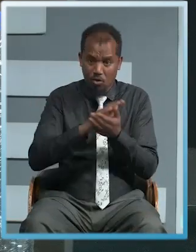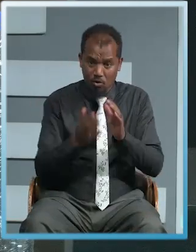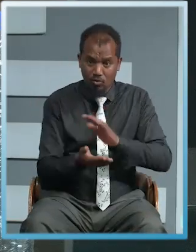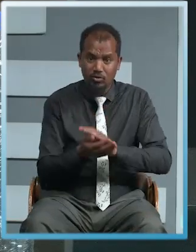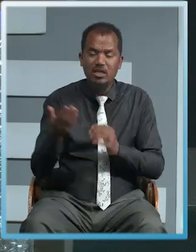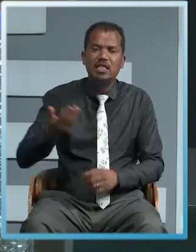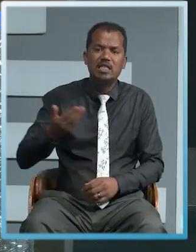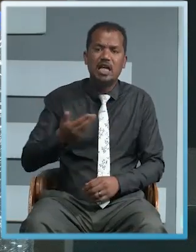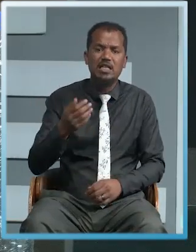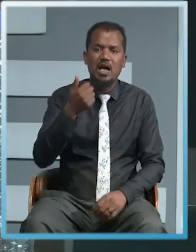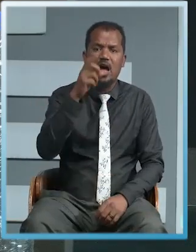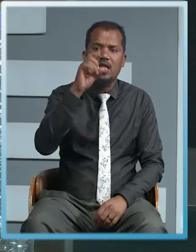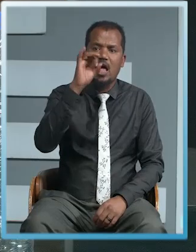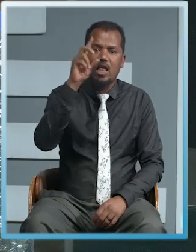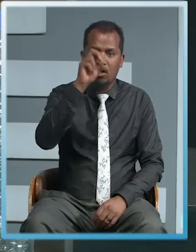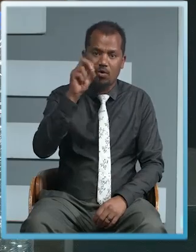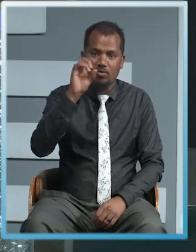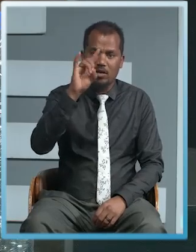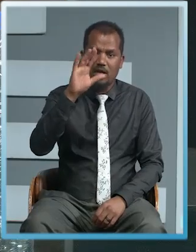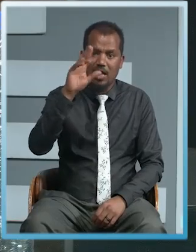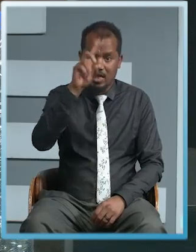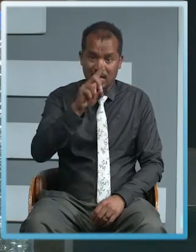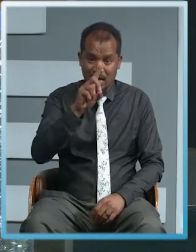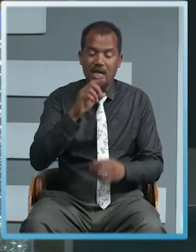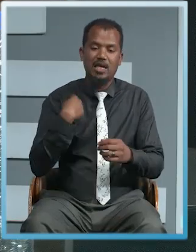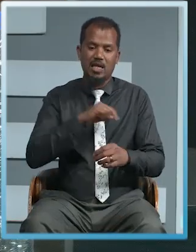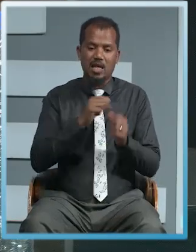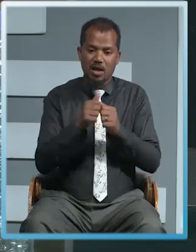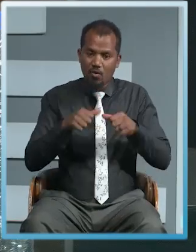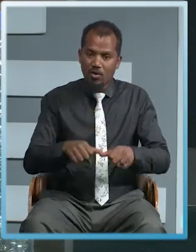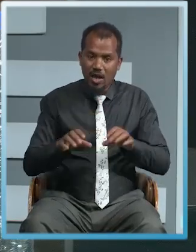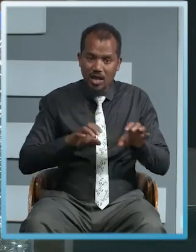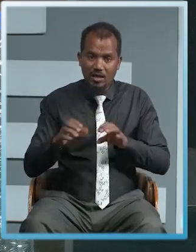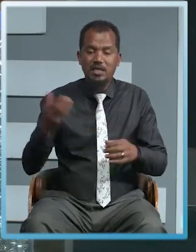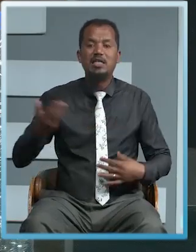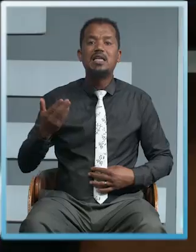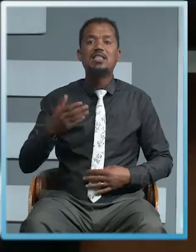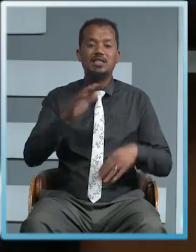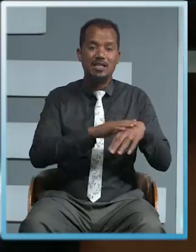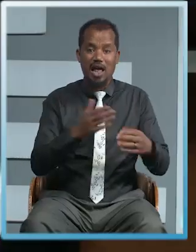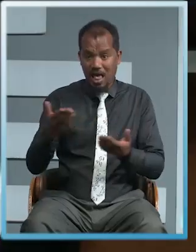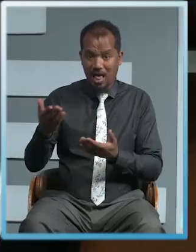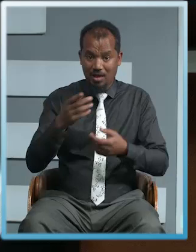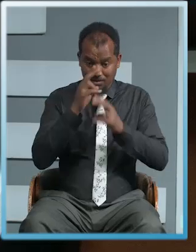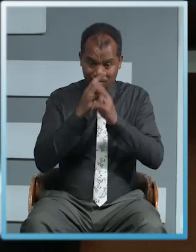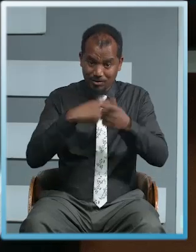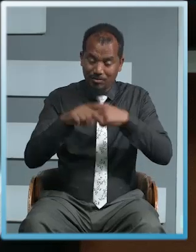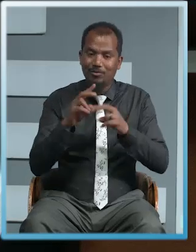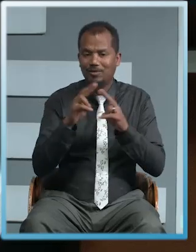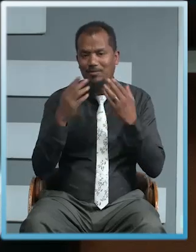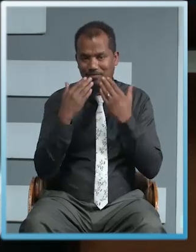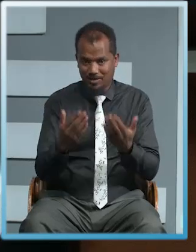የሆኑት እንግዳችን አያለው ዘገየ እዚህ ስቱዲዮችን ድረስ ከኛ ጋር ቆይታ ያደርጋሉ። እንግዳችን ጥሪያችንን አክብረው ስለመጡ ከልብ